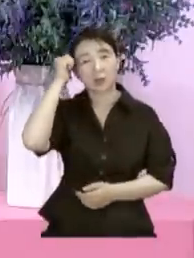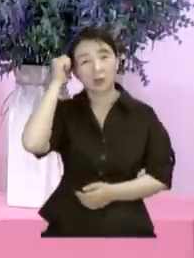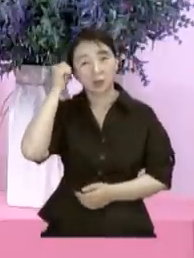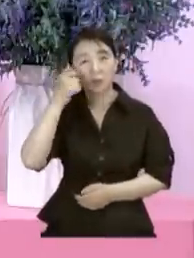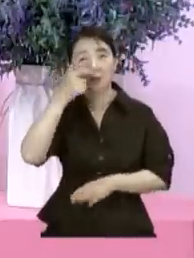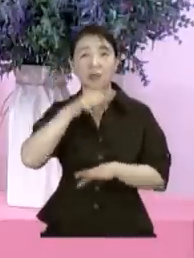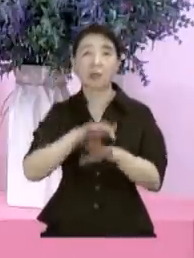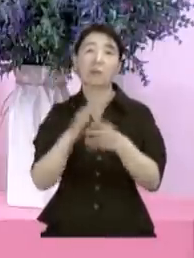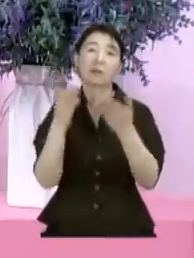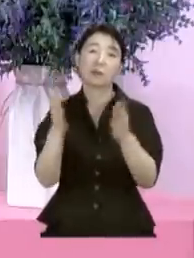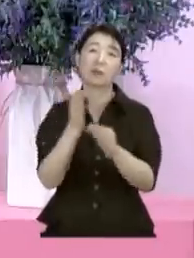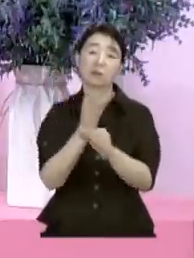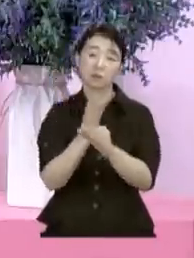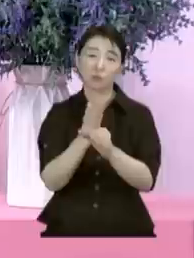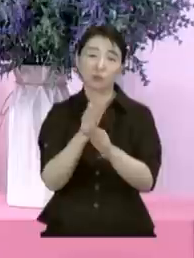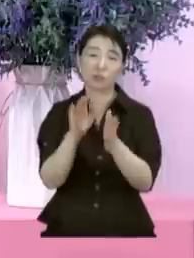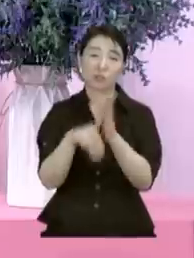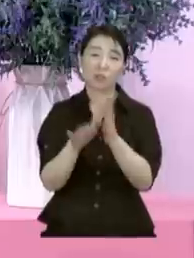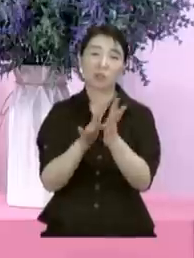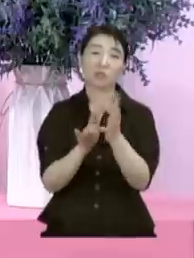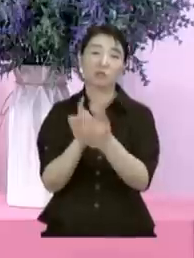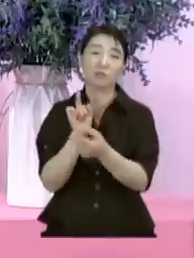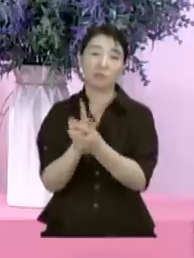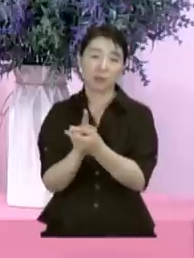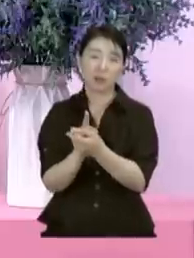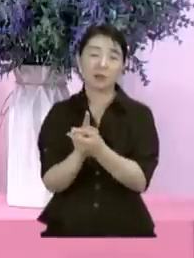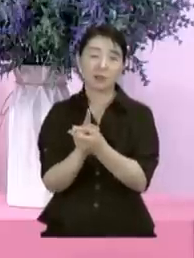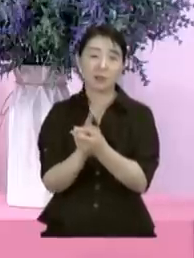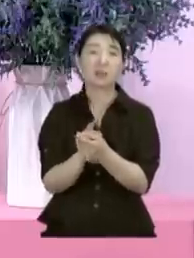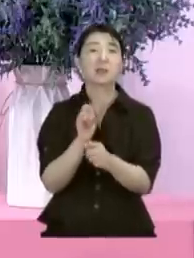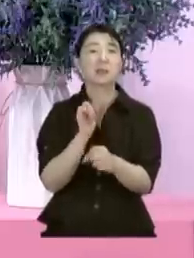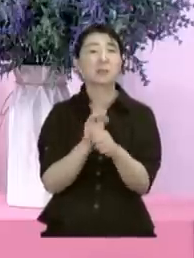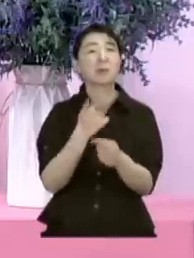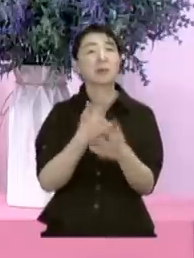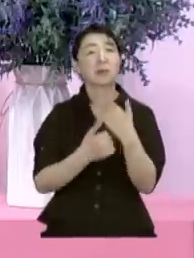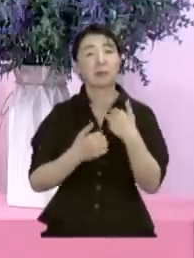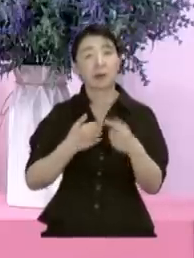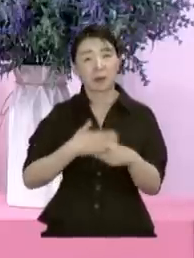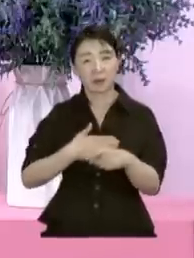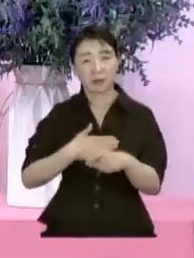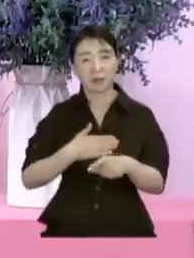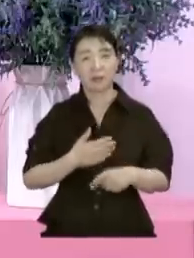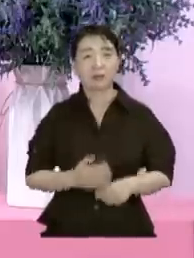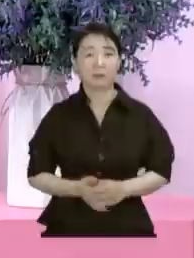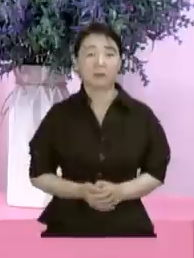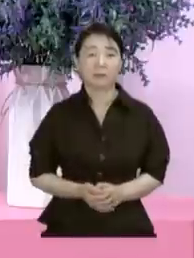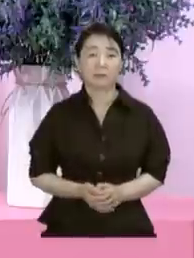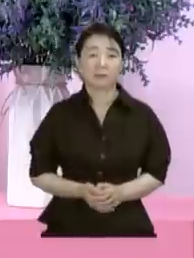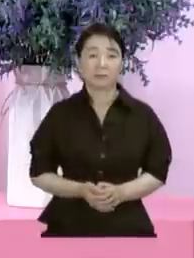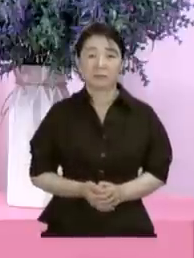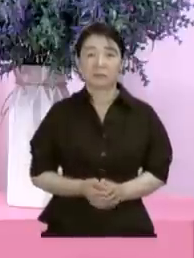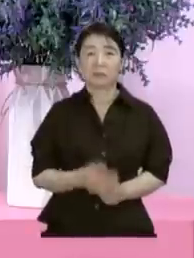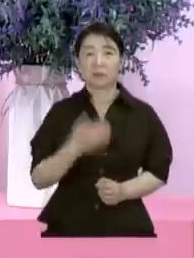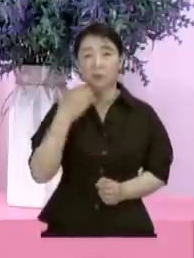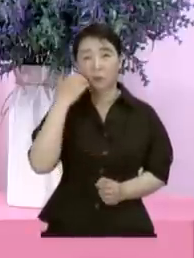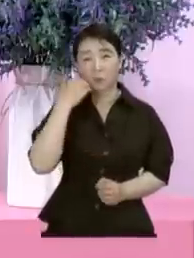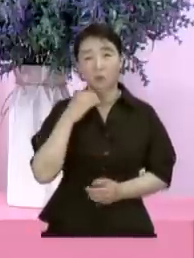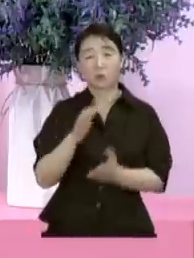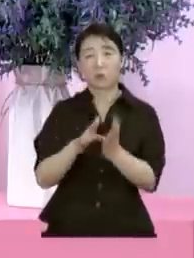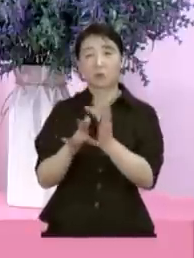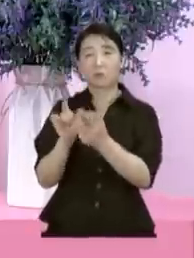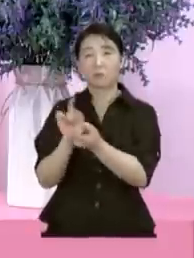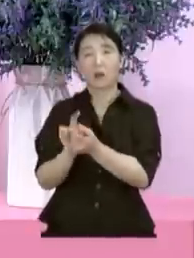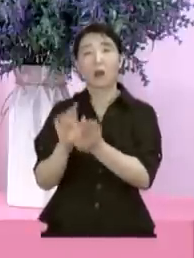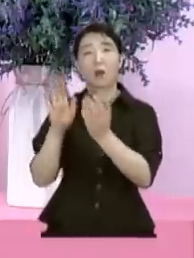암송, 예배를 막 드리는 거죠. 거기서 이미 예수님 만났고 와요. 예수님을 경험하는 거예요. 경험을. 경험하고 어떤 분들은 그렇게